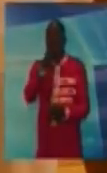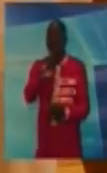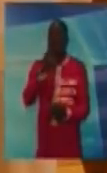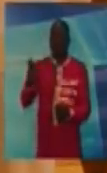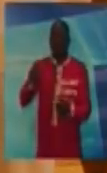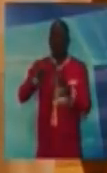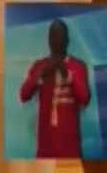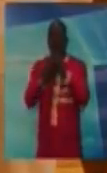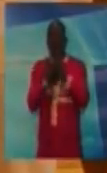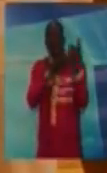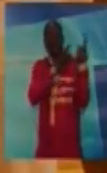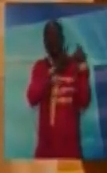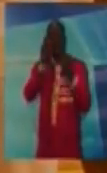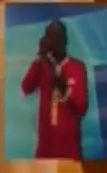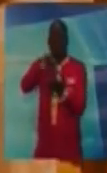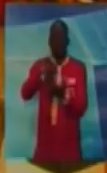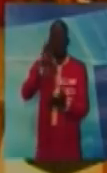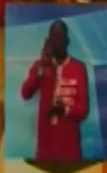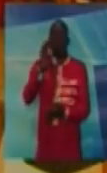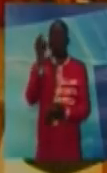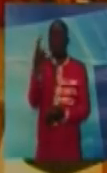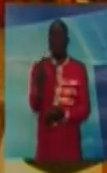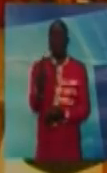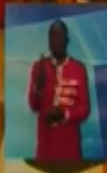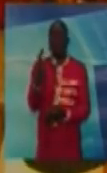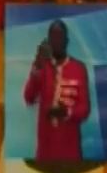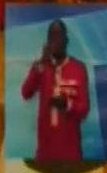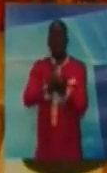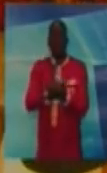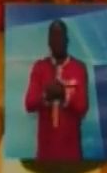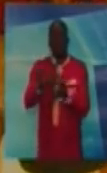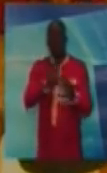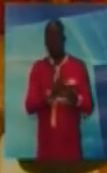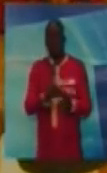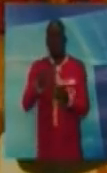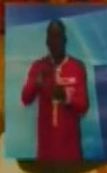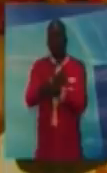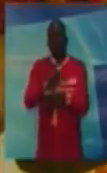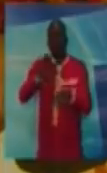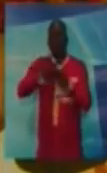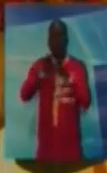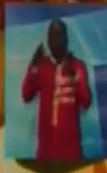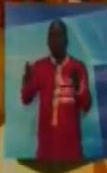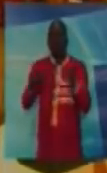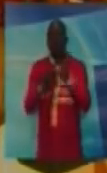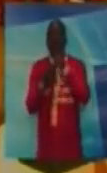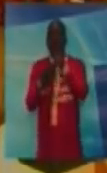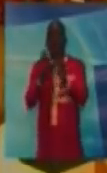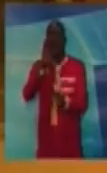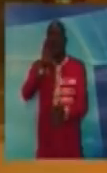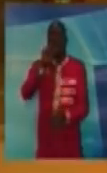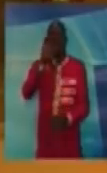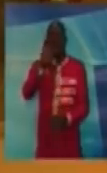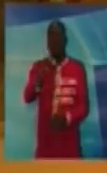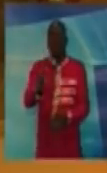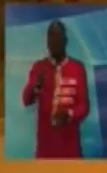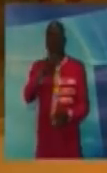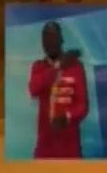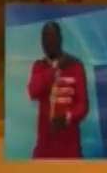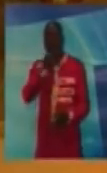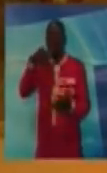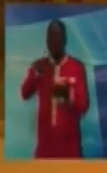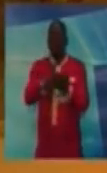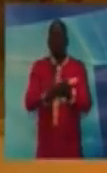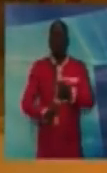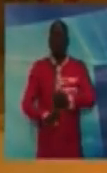a débuté depuis 1961. Celle-ci s'est consolidée avec l'ouverture de la représentation de la FAO et s'est axée sur